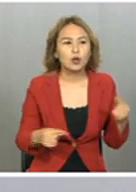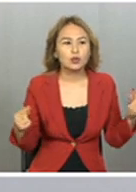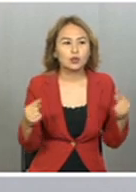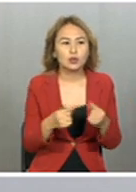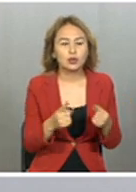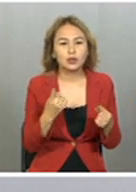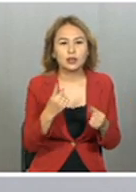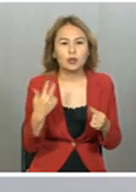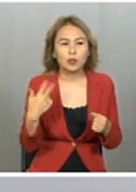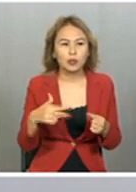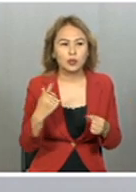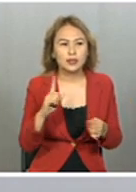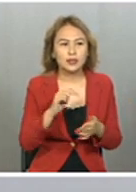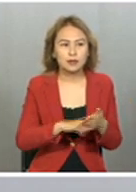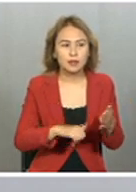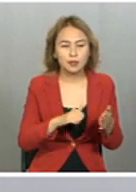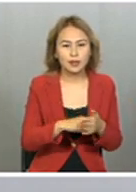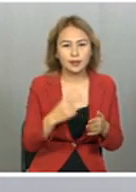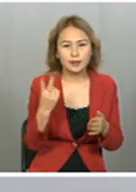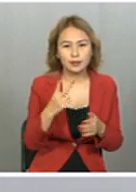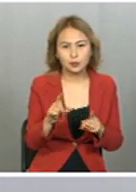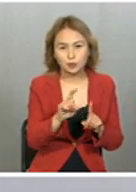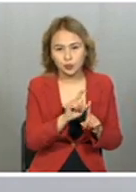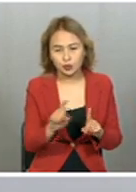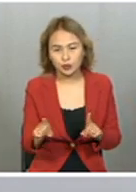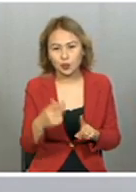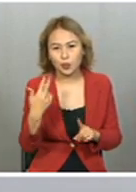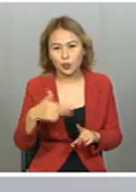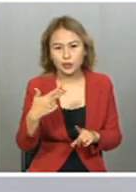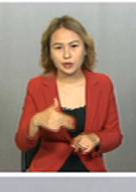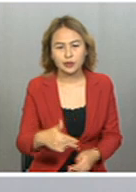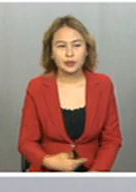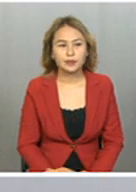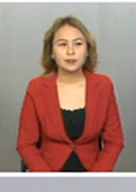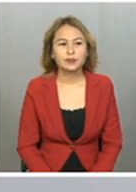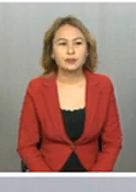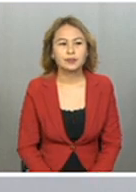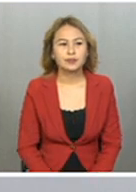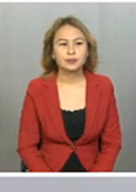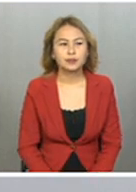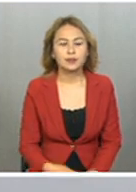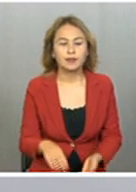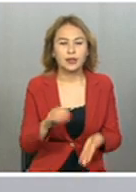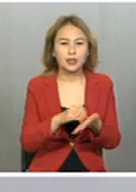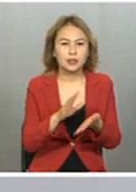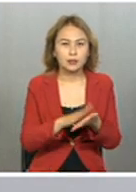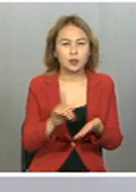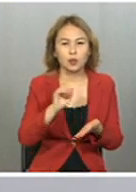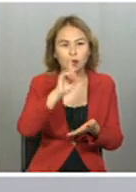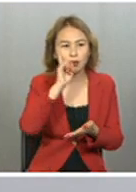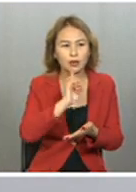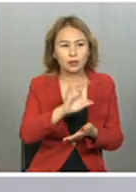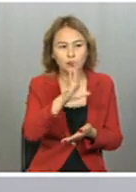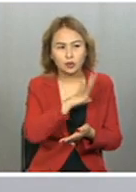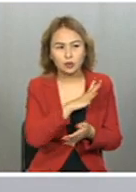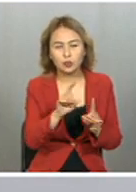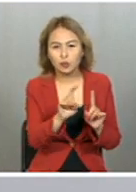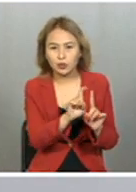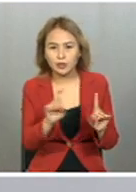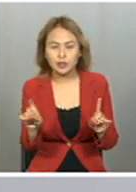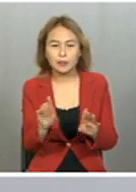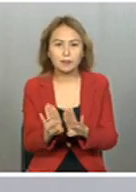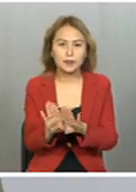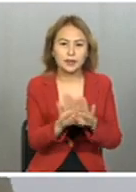алдым? Себебі екінші бөлшегімнің бөлімі 30 болып тұр. Сондықтан есептеуге ыңғайлы болу үшін неге бөлімдері бірдей